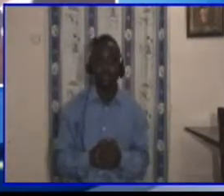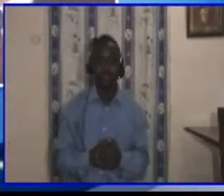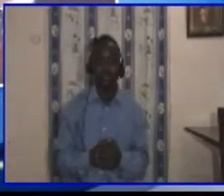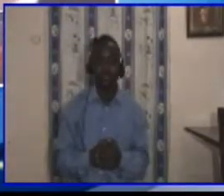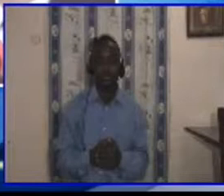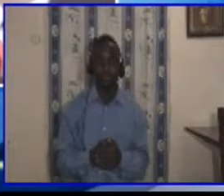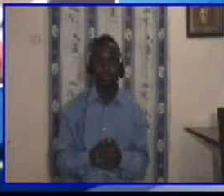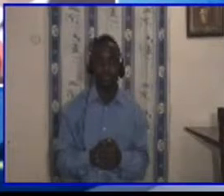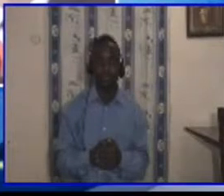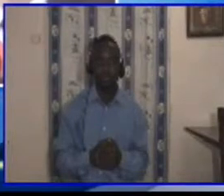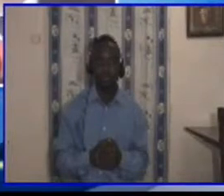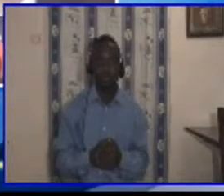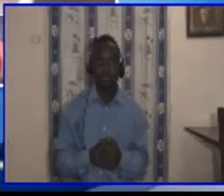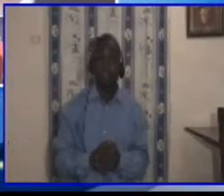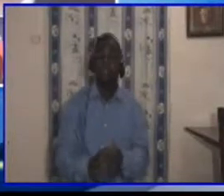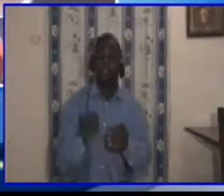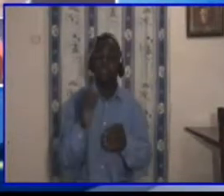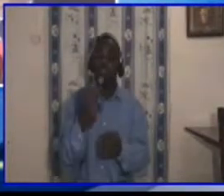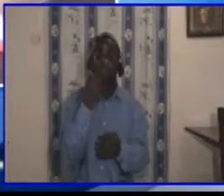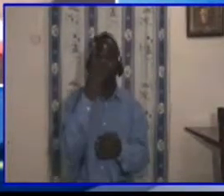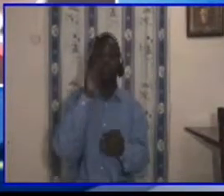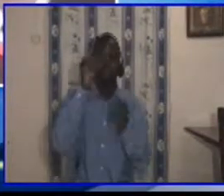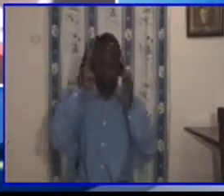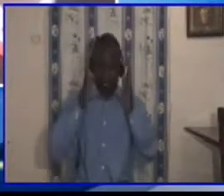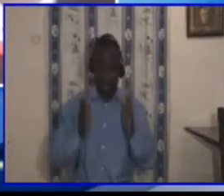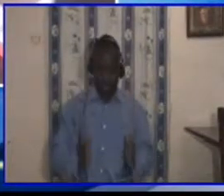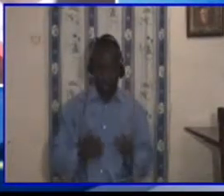alla presenza di due testimoni